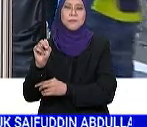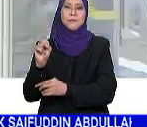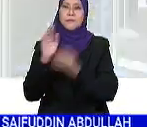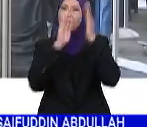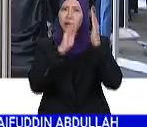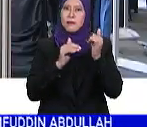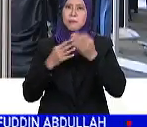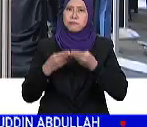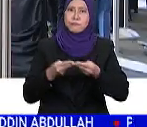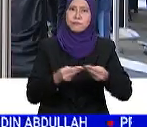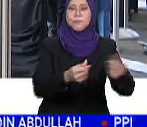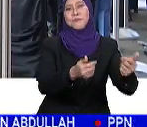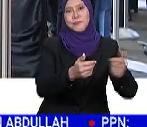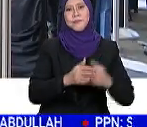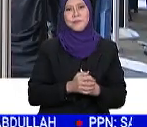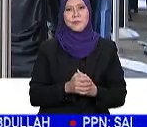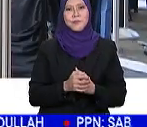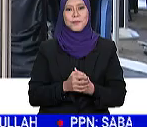pelancaran ini daripada